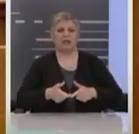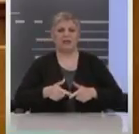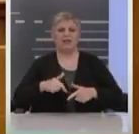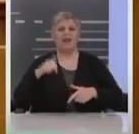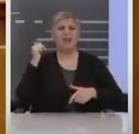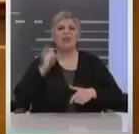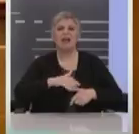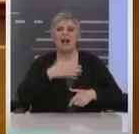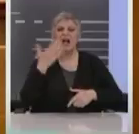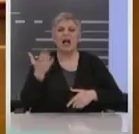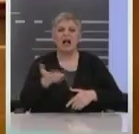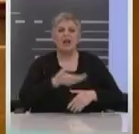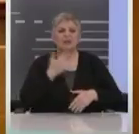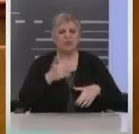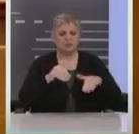φιδό.